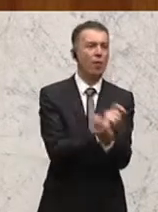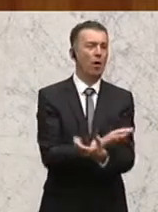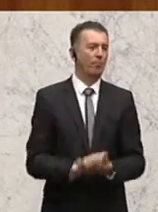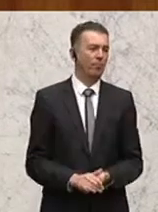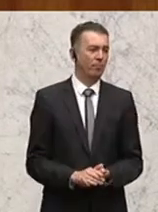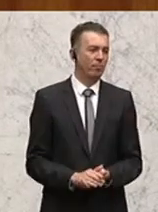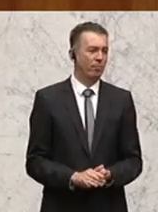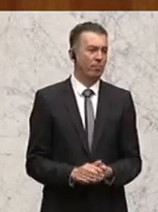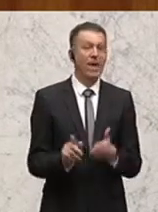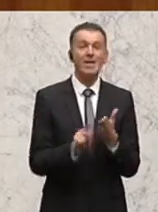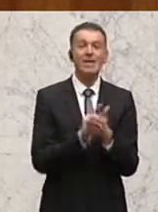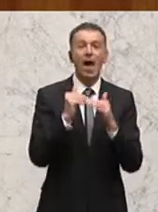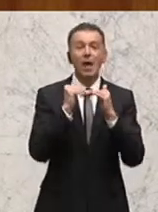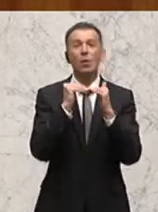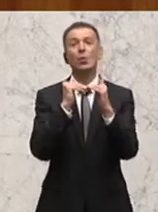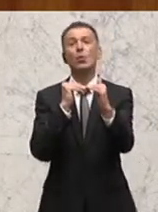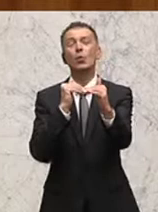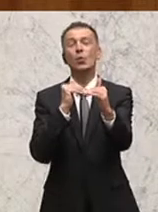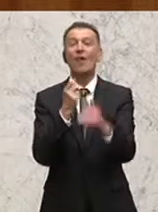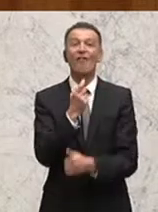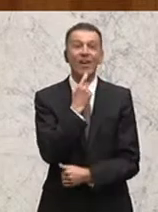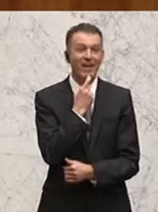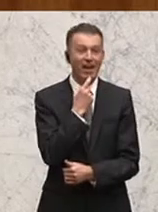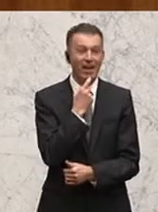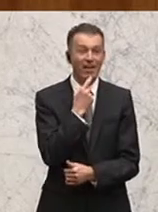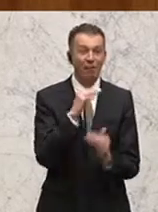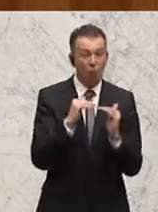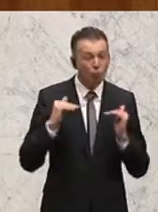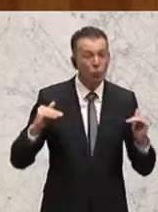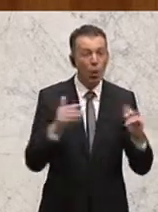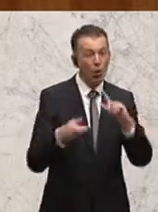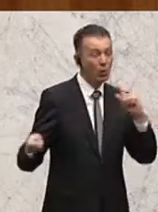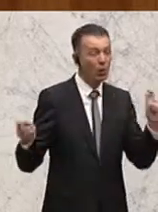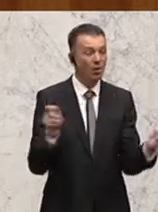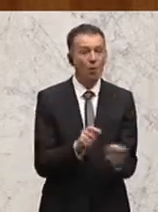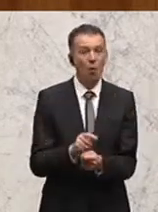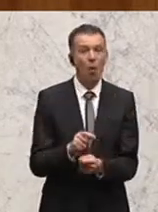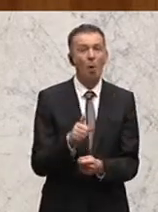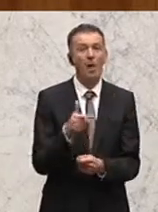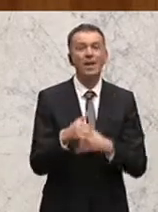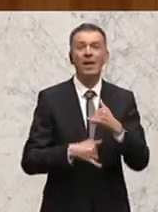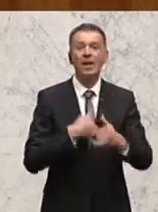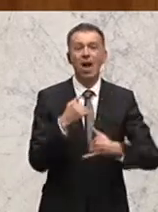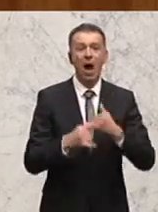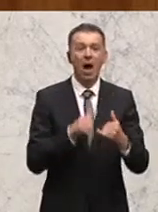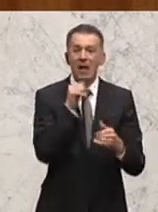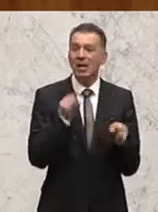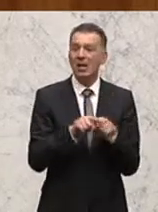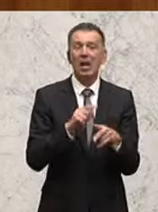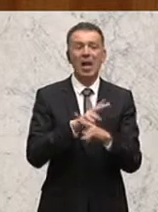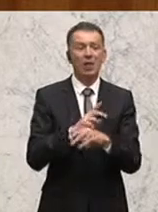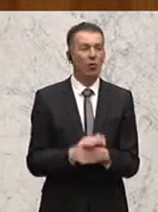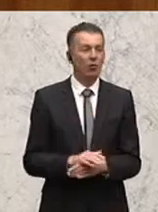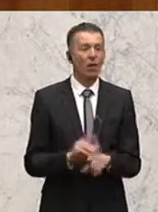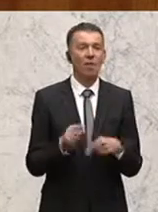Und der Zeithorizont, den man sich in Finnland gibt, für eine grundlegende Reform, das sind wenige Jahre und nicht wie bei uns. Wir